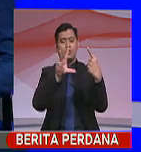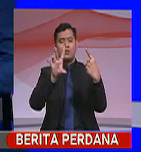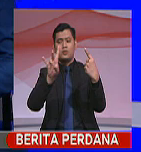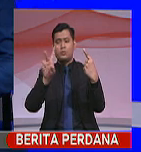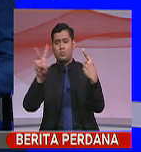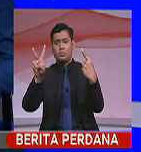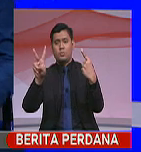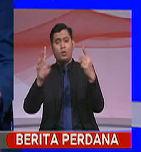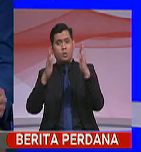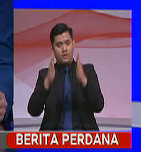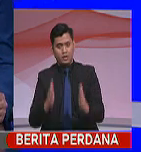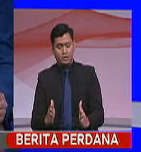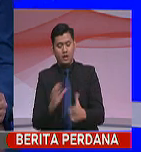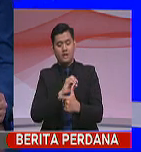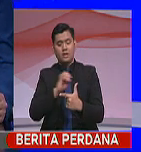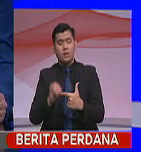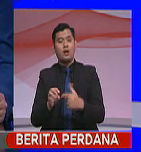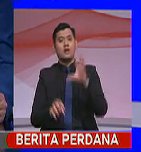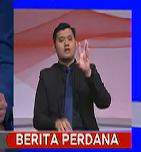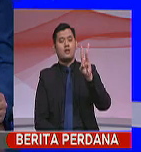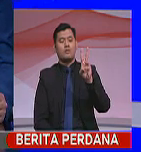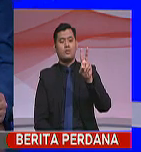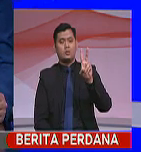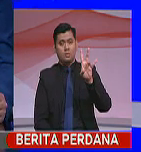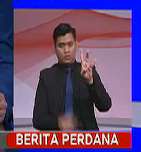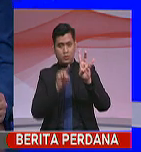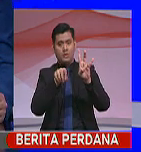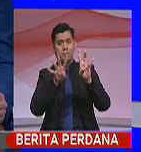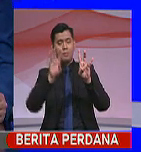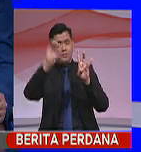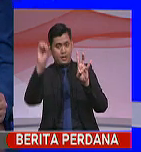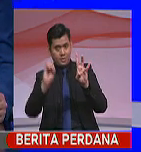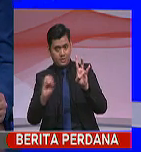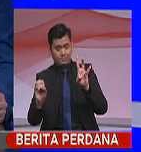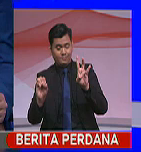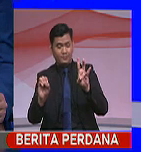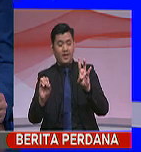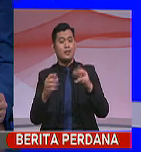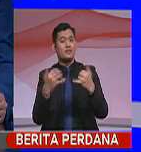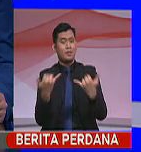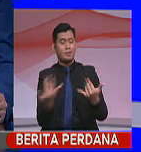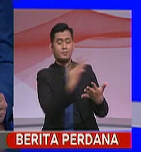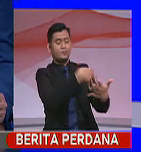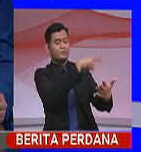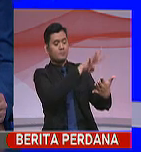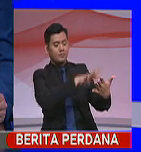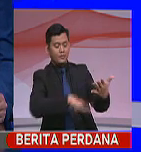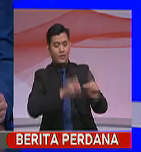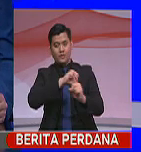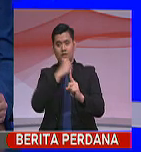11,372 kes atau 67.4% daripada jumlah keseluruhan kes. Berikut data situasi